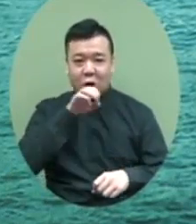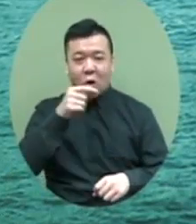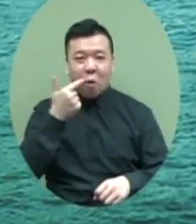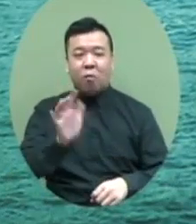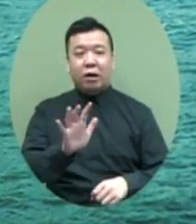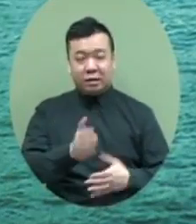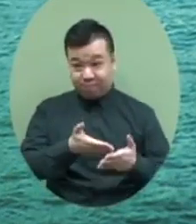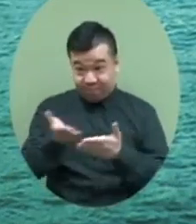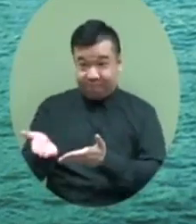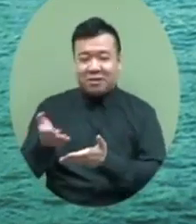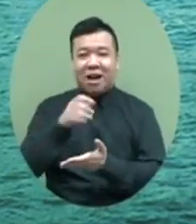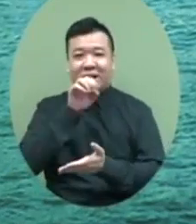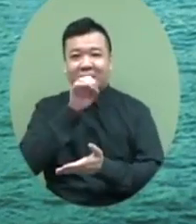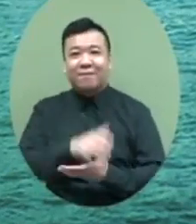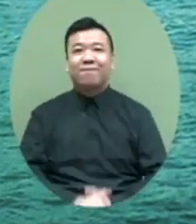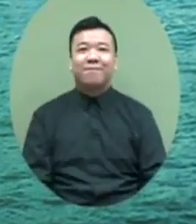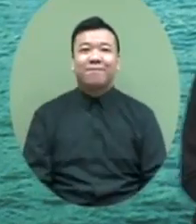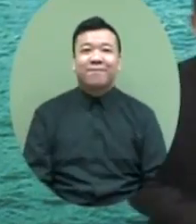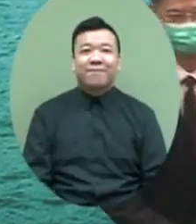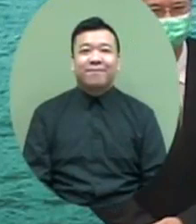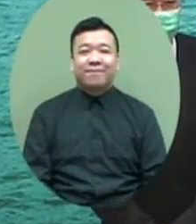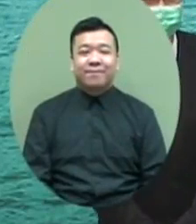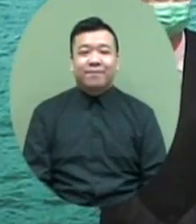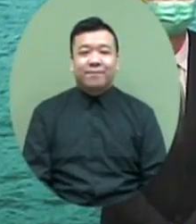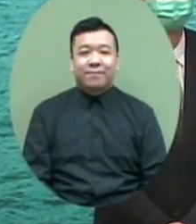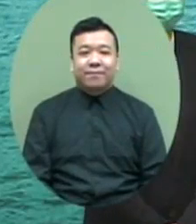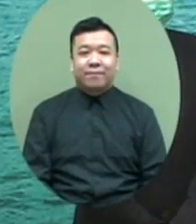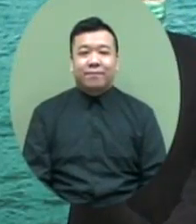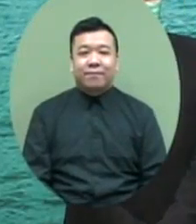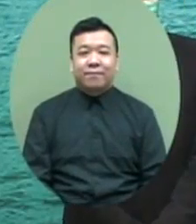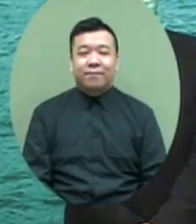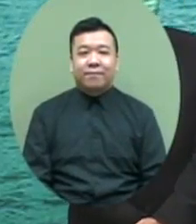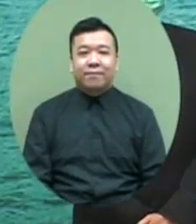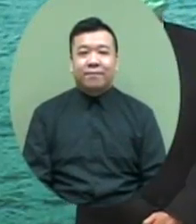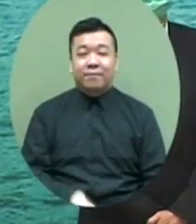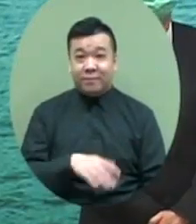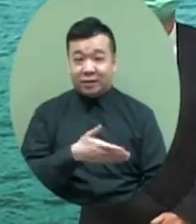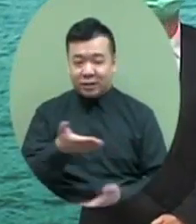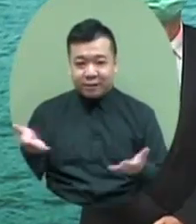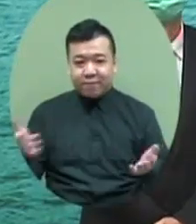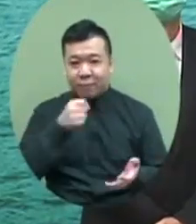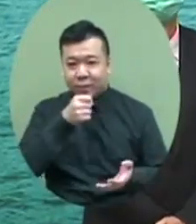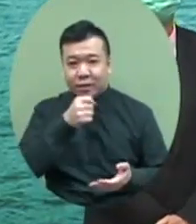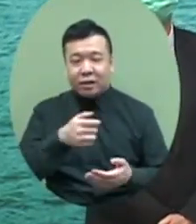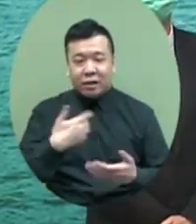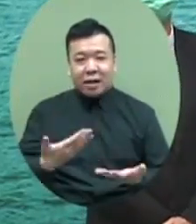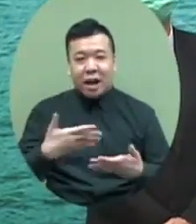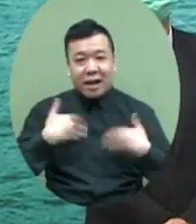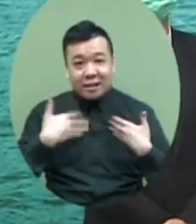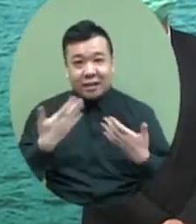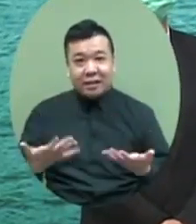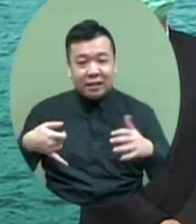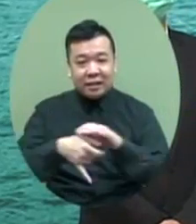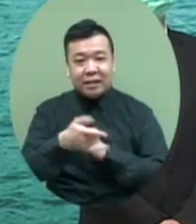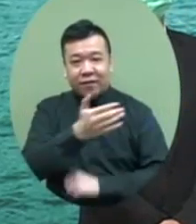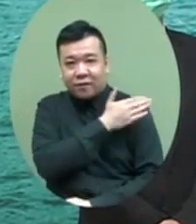我說那麼多了，讓啟明跟大家說幾句先。 各位傳媒朋友，我很開心可以加入這個